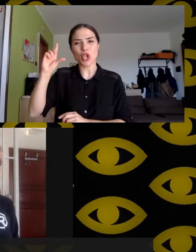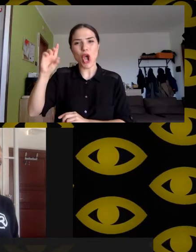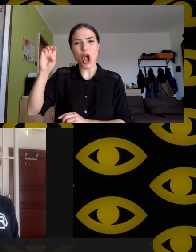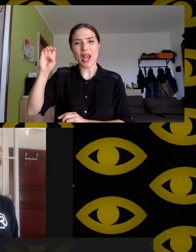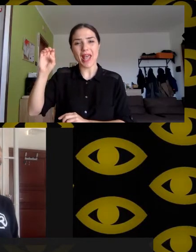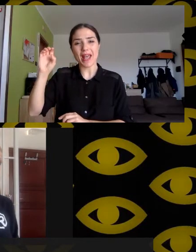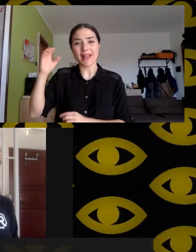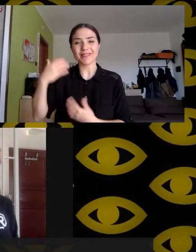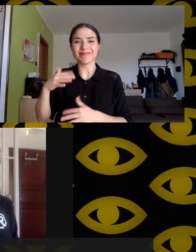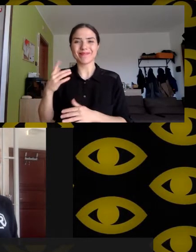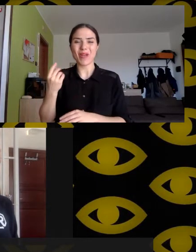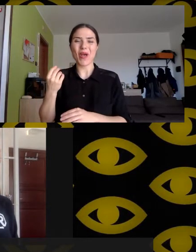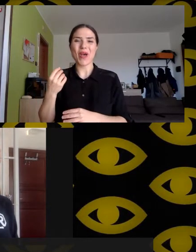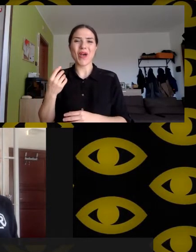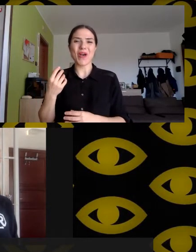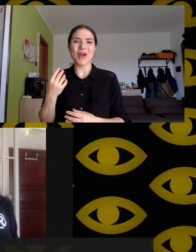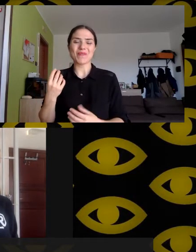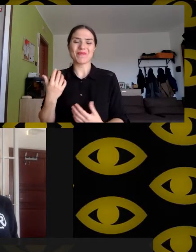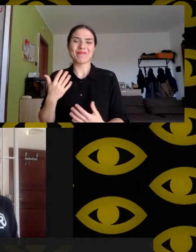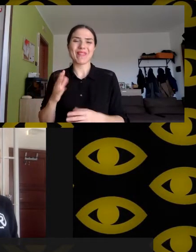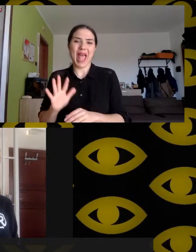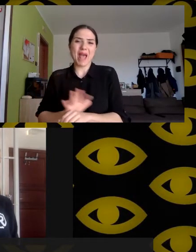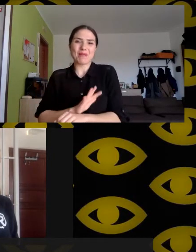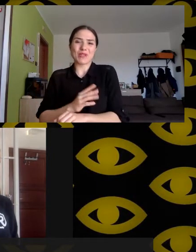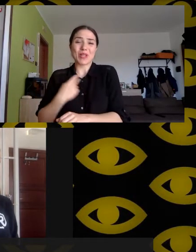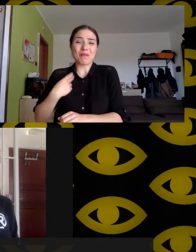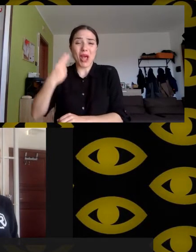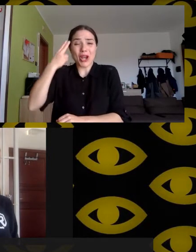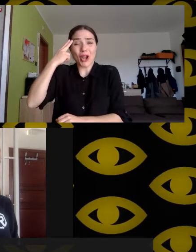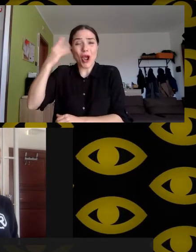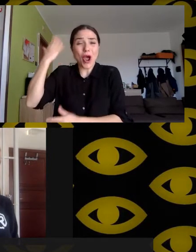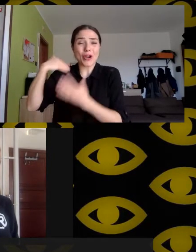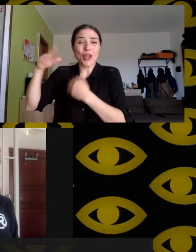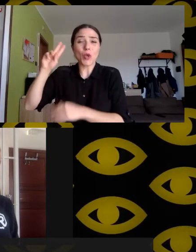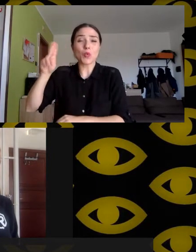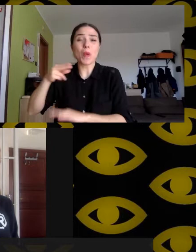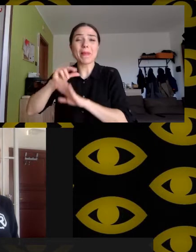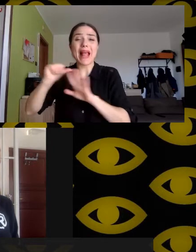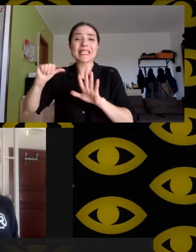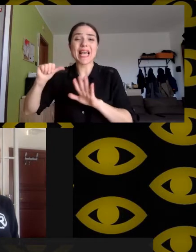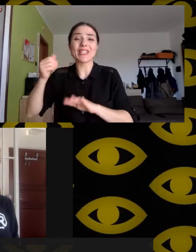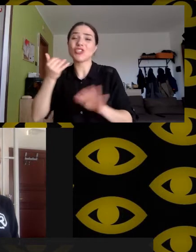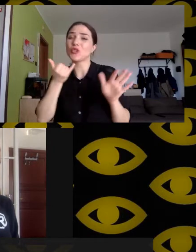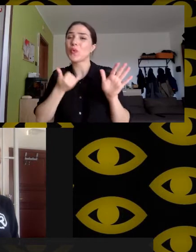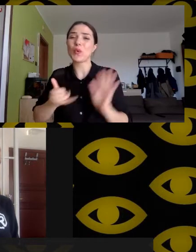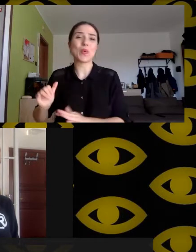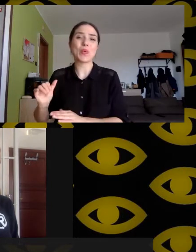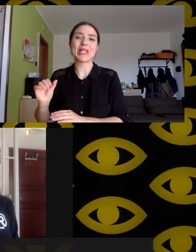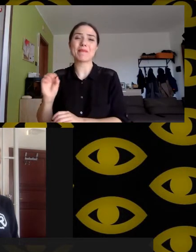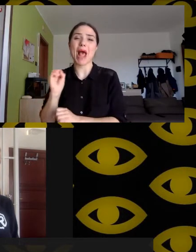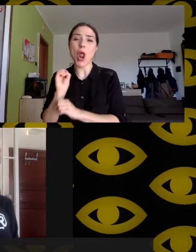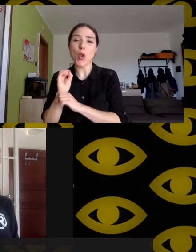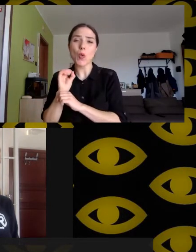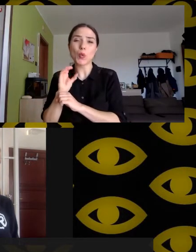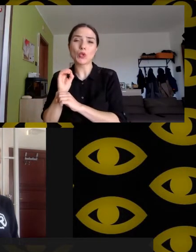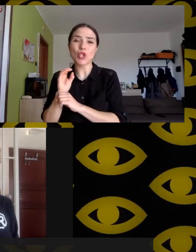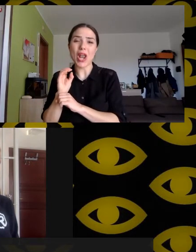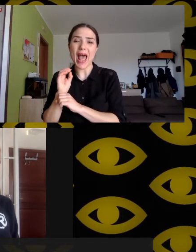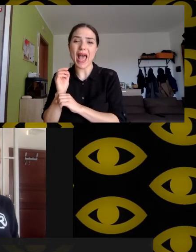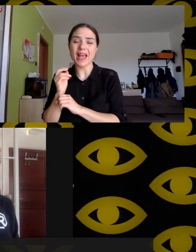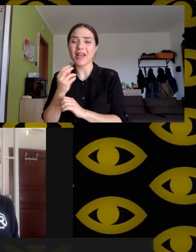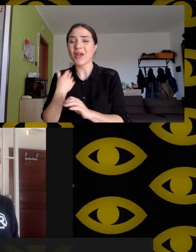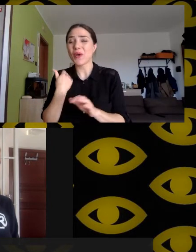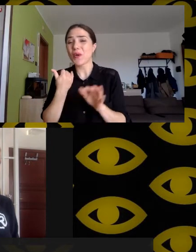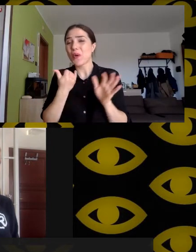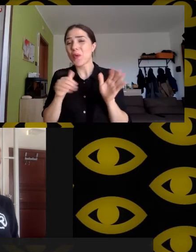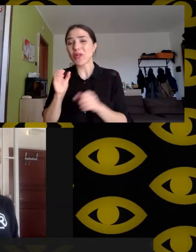2016, quando me l'hanno messa in mano e sono riuscito a vederla con fatica, e ovviamente ho pianto come un vitello perché non vedevo